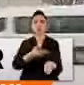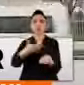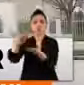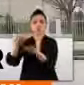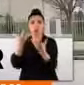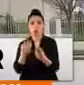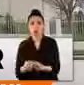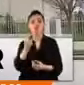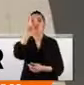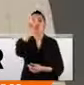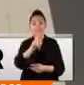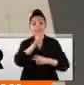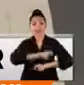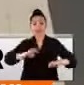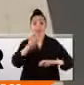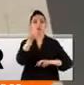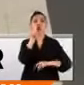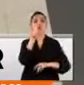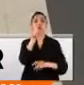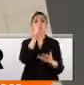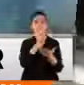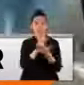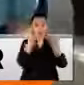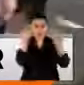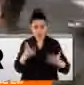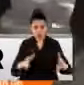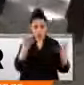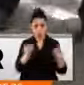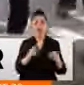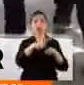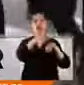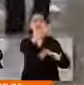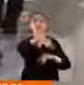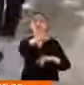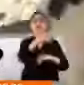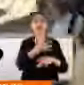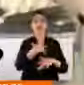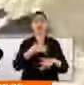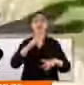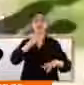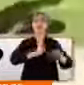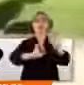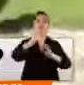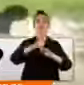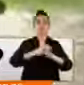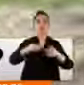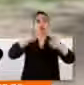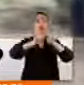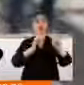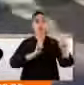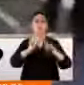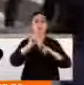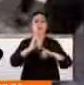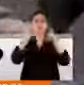değildir. Şayet ilk inceleme sonunda iddianame kabul edilirse HDP'nin savunması alınacak ve böylece kapatma davası